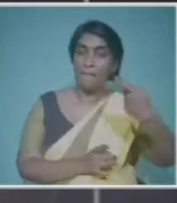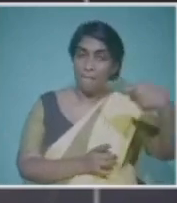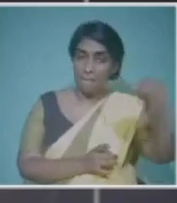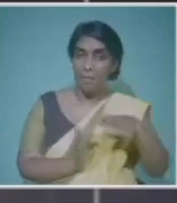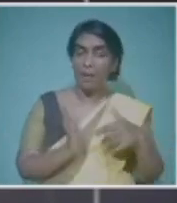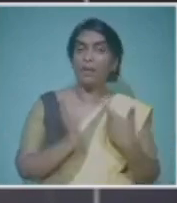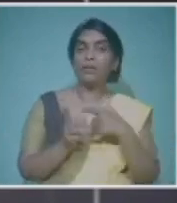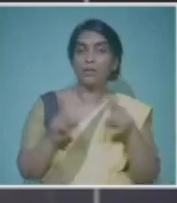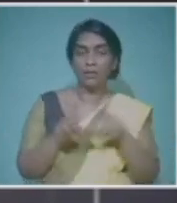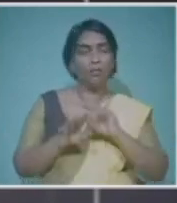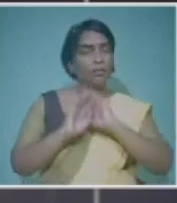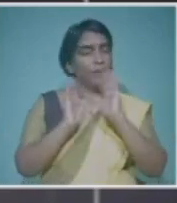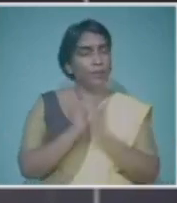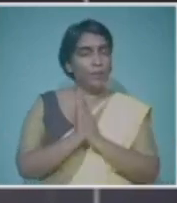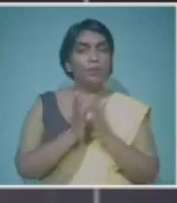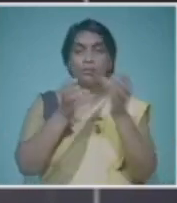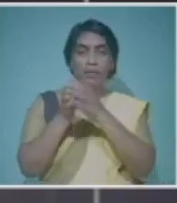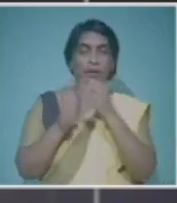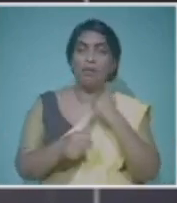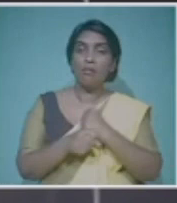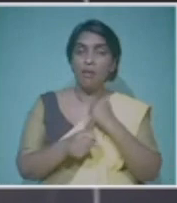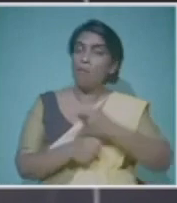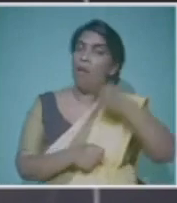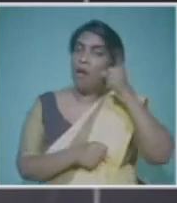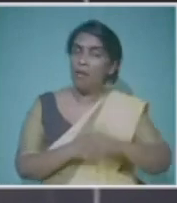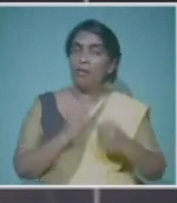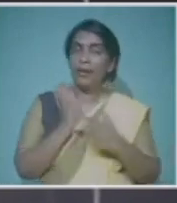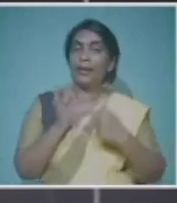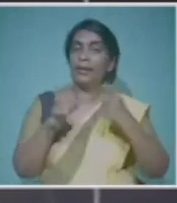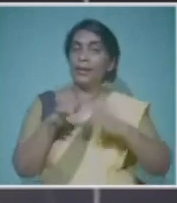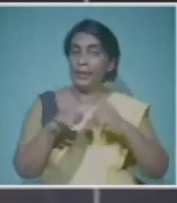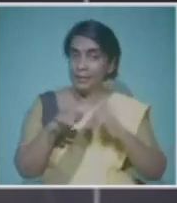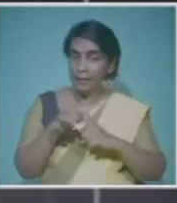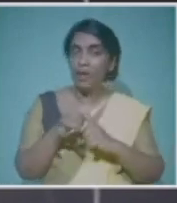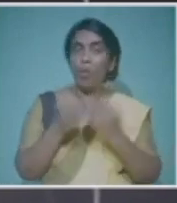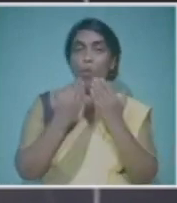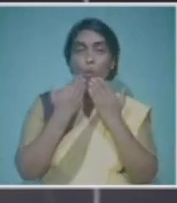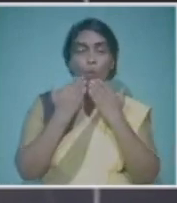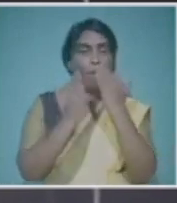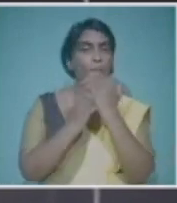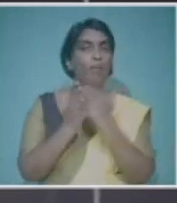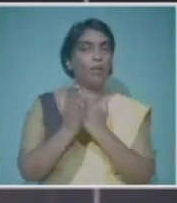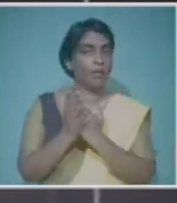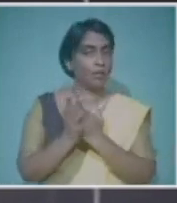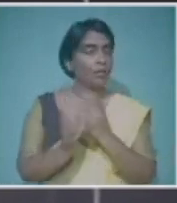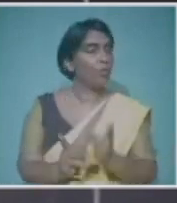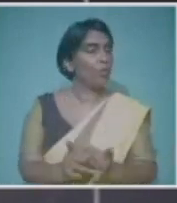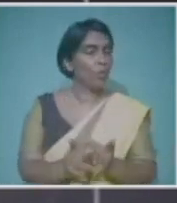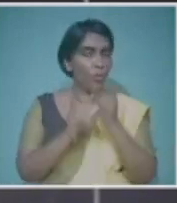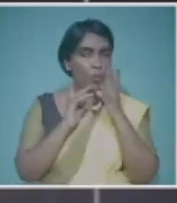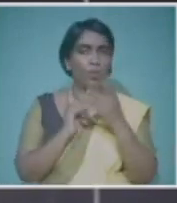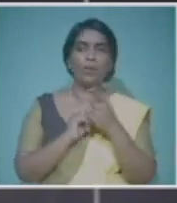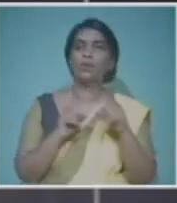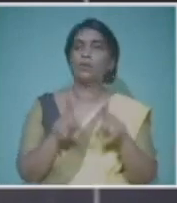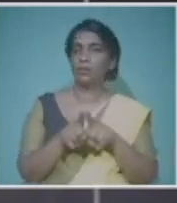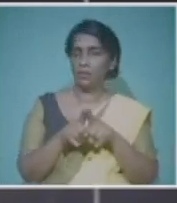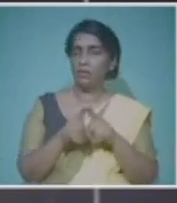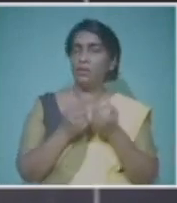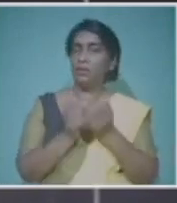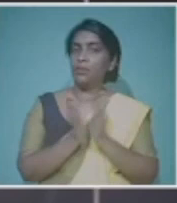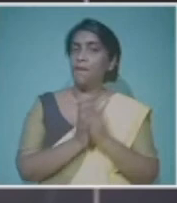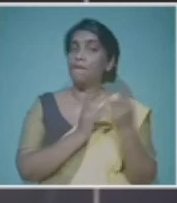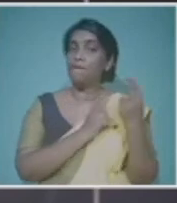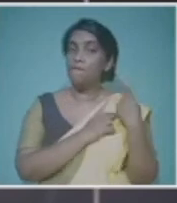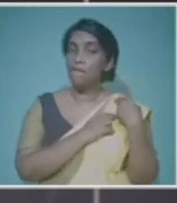ක්‍රියාවලියට සම්බන්ධ සියලු පාර්ශව රජයේ අනුමත ප්‍රසම්පාදන මාර්ගෝපදේශකයන්ට අනුකූලව සිය